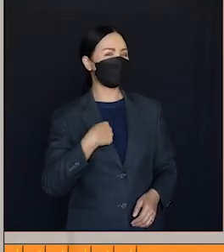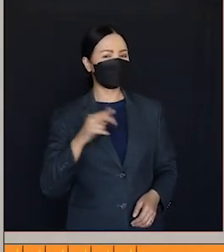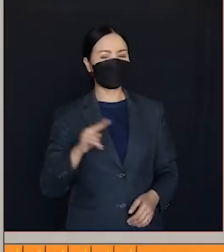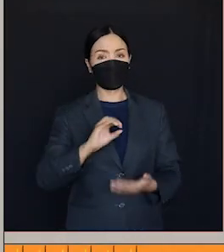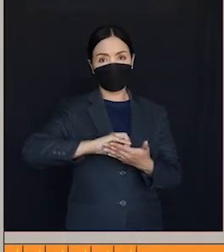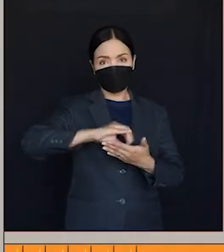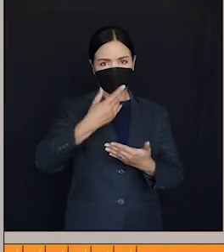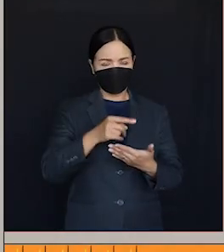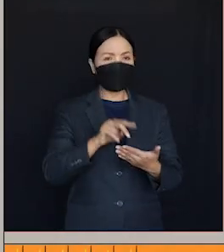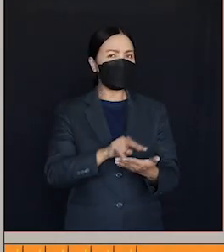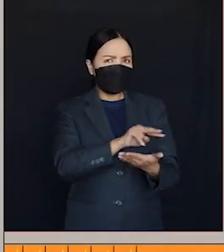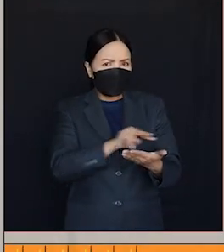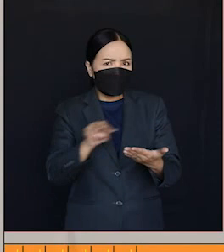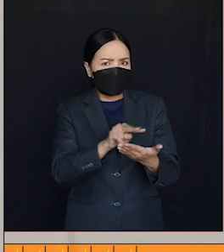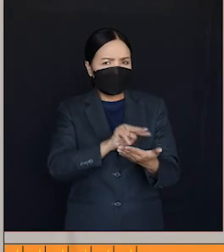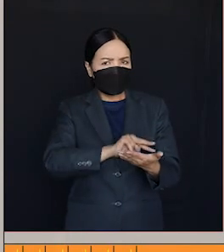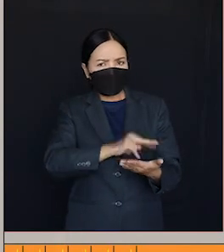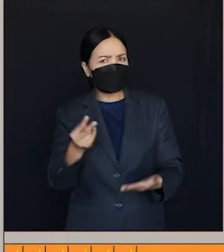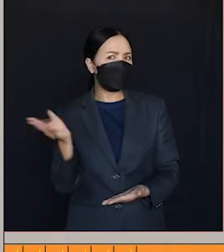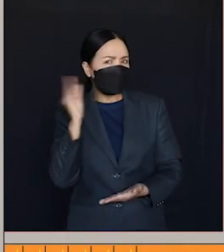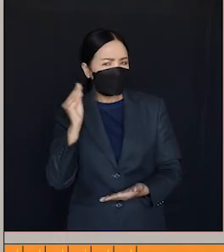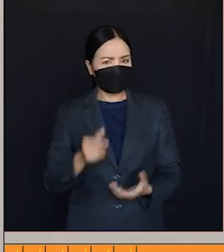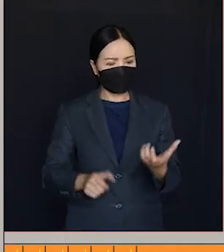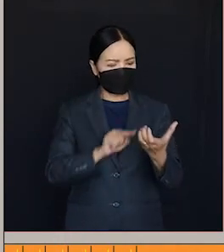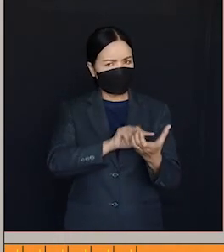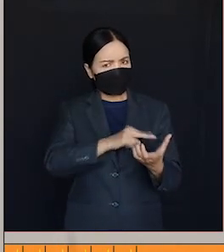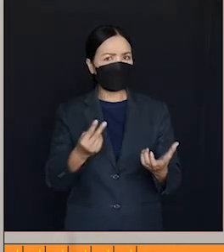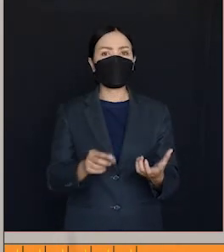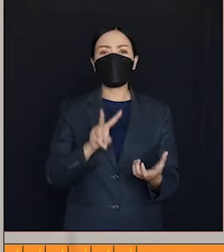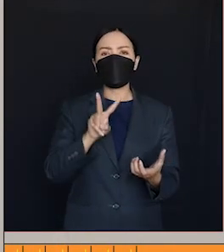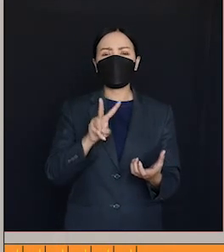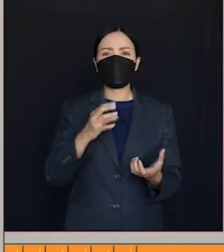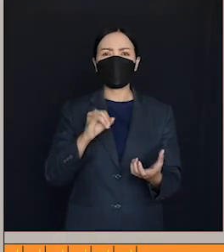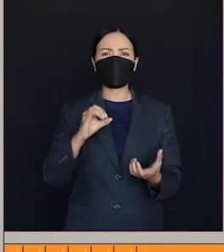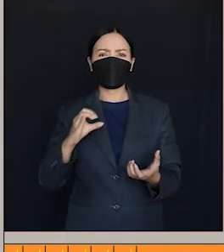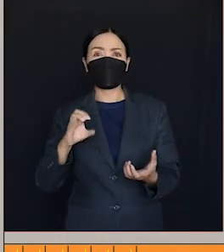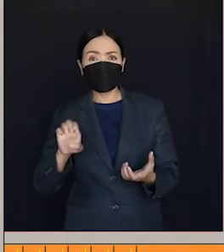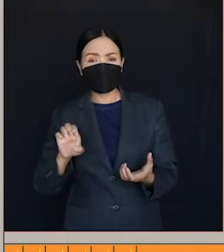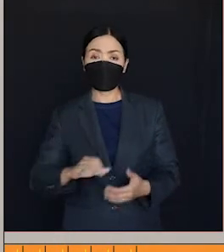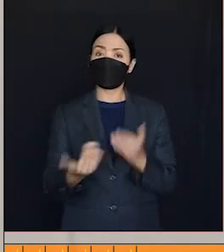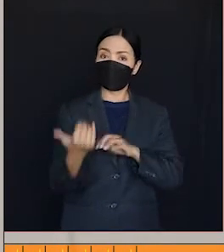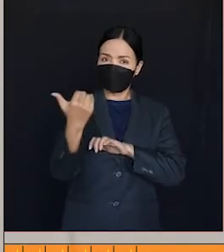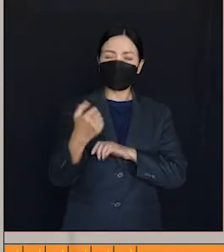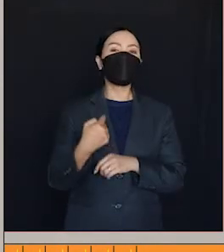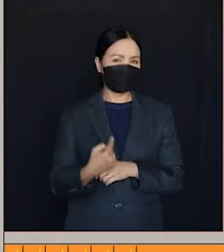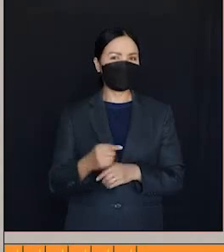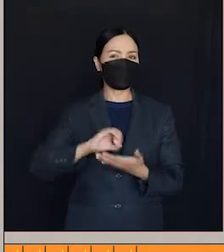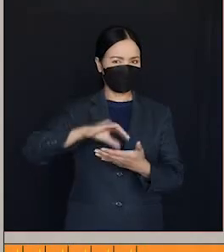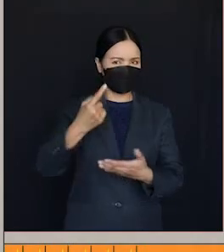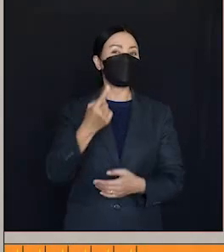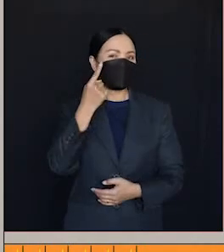จะใช้โปรแกรม Screen Reader ครับแต่ว่าถ้าเป็นมือถือเนี่ยก็เรียกว่า Voice Over ครับแต่ว่าถ้าเป็นพวกคอมพิวเตอร์เนี่ยเราจะเรียกโปรแกรมนี้ว่าตาทิพย์ครับพี่แห